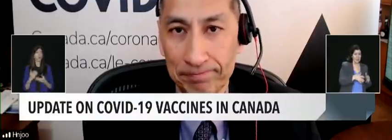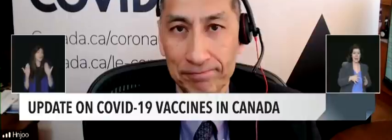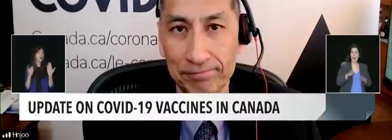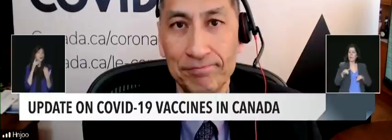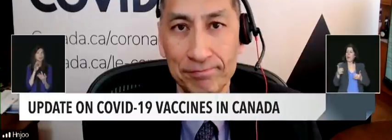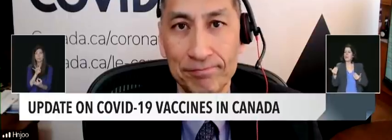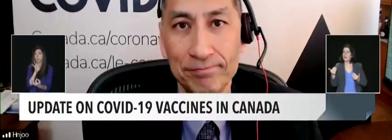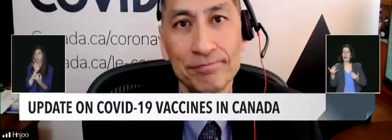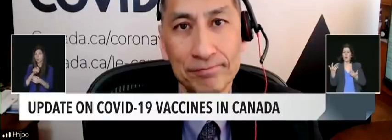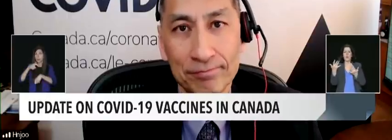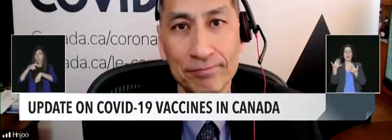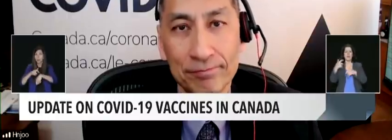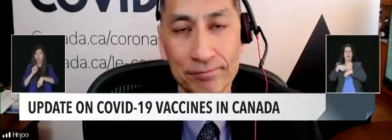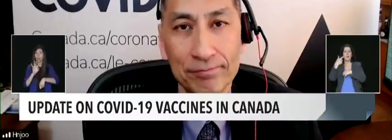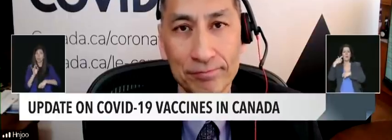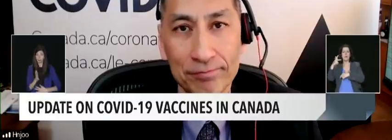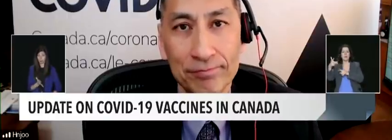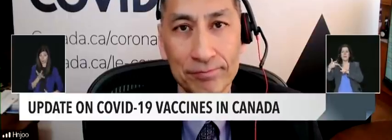Merci.